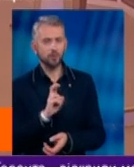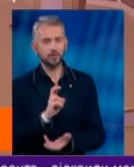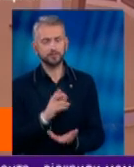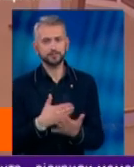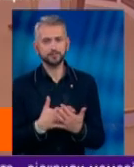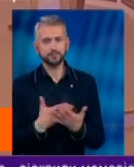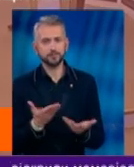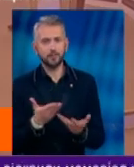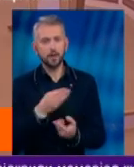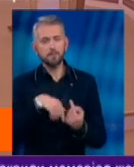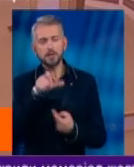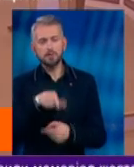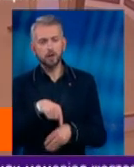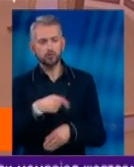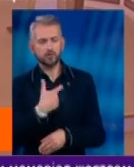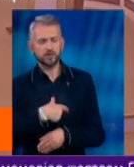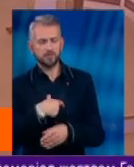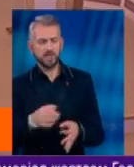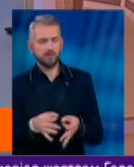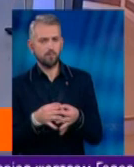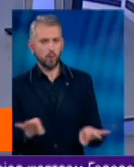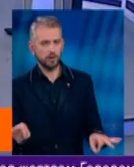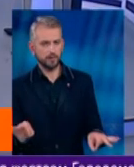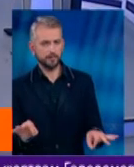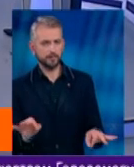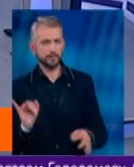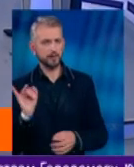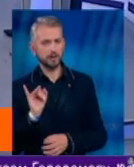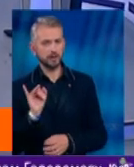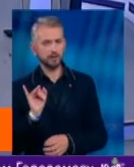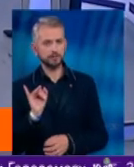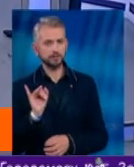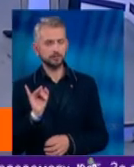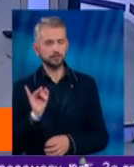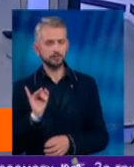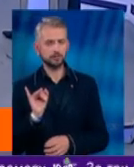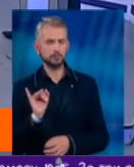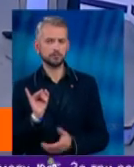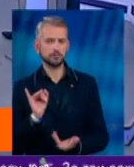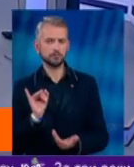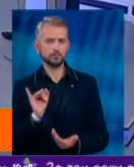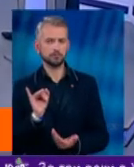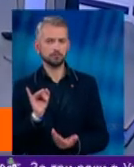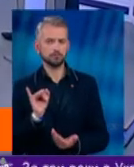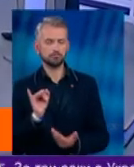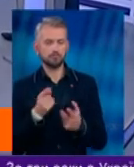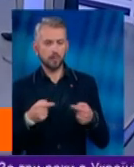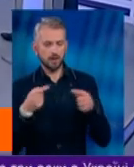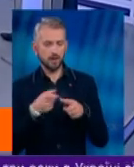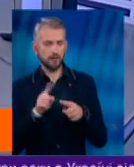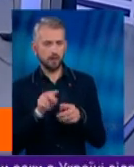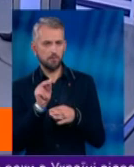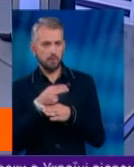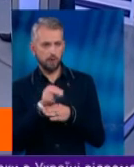скажем, предприниматель чувствовал себя свободнее. То есть, и, скажем так, вот согласно этой поправке